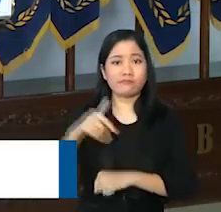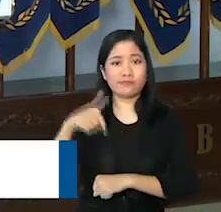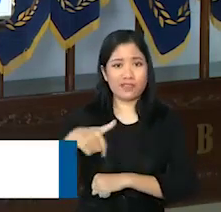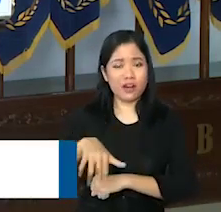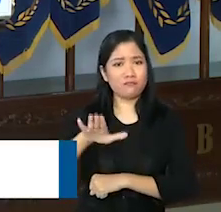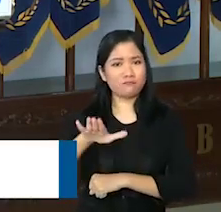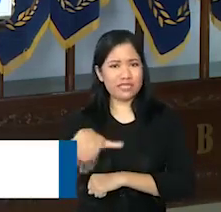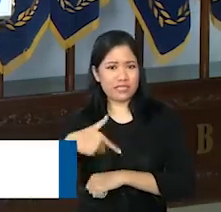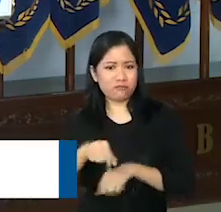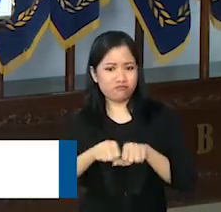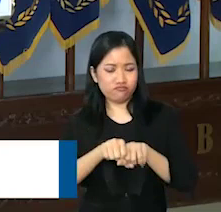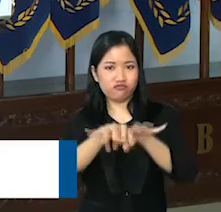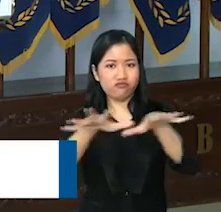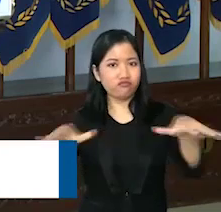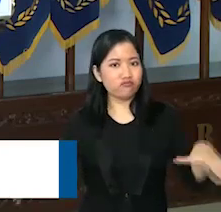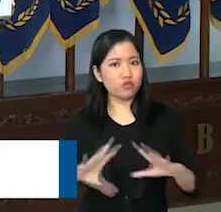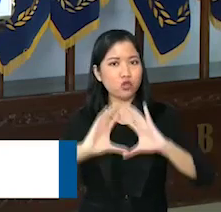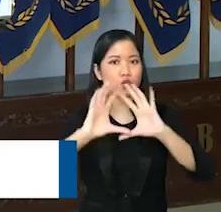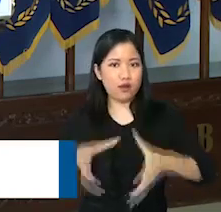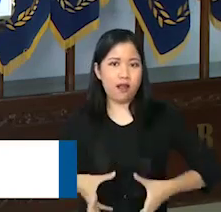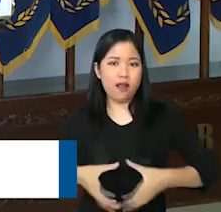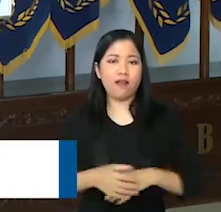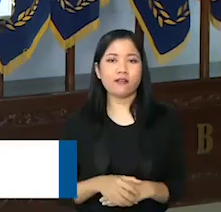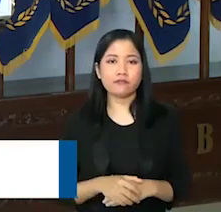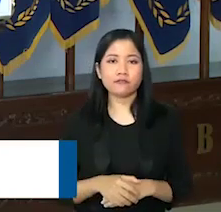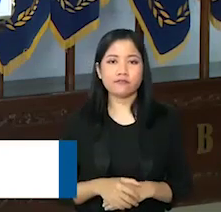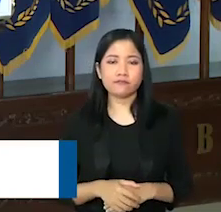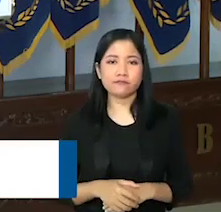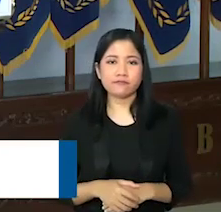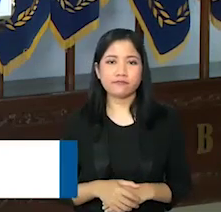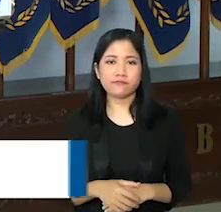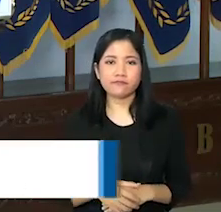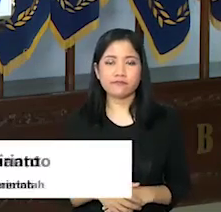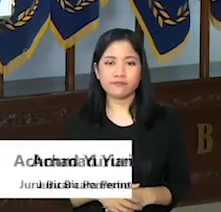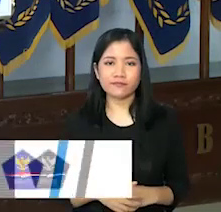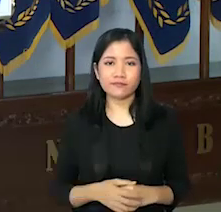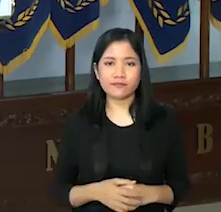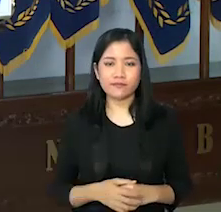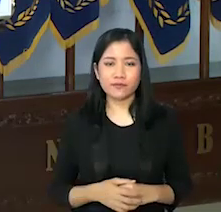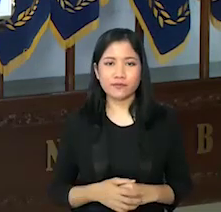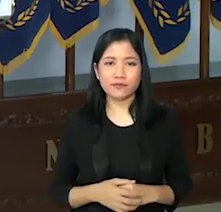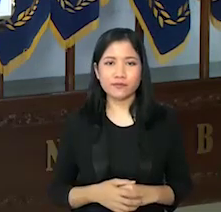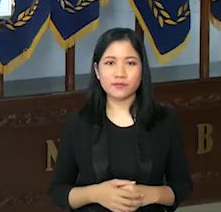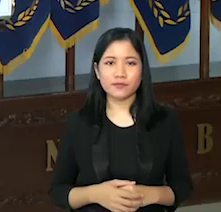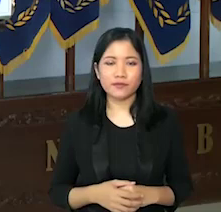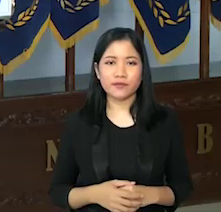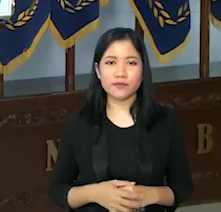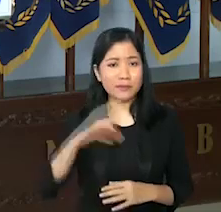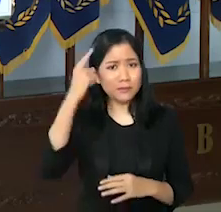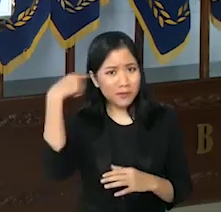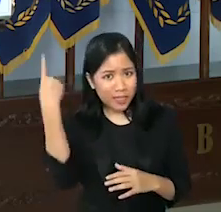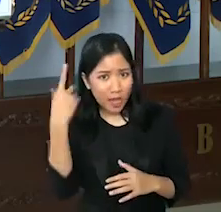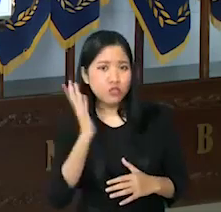sekarang menjadi pandemi diseluruh dunia Hai secara mendasar pemerintah telah